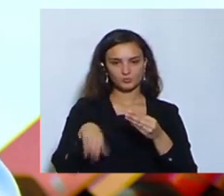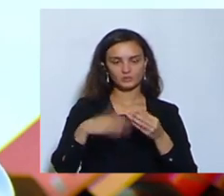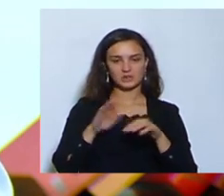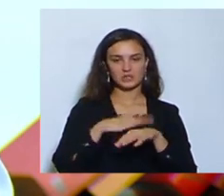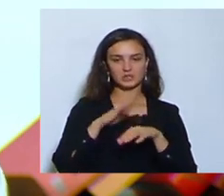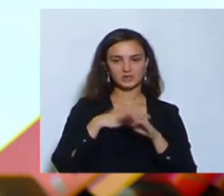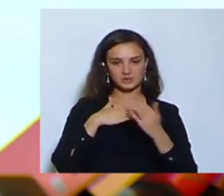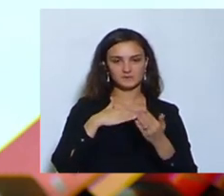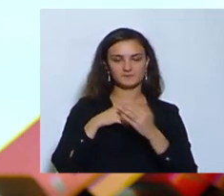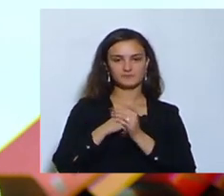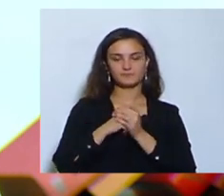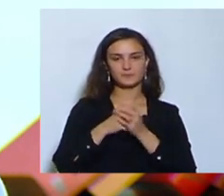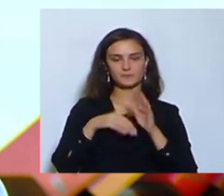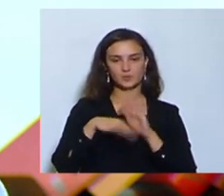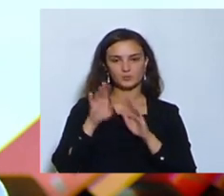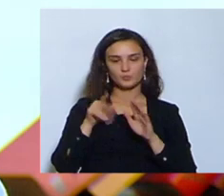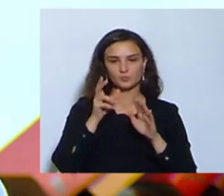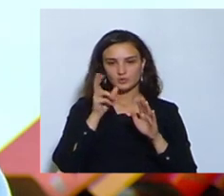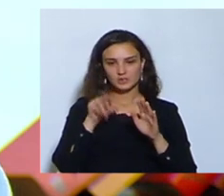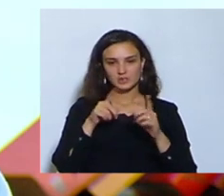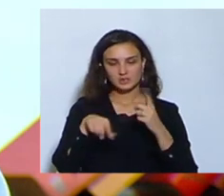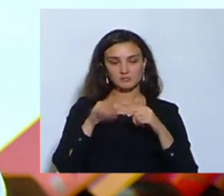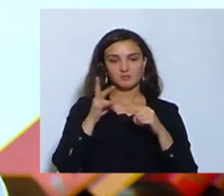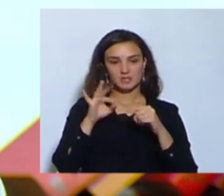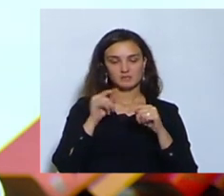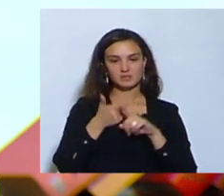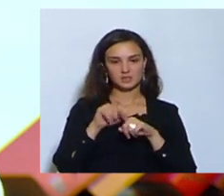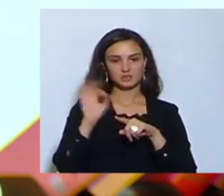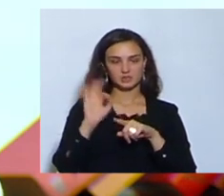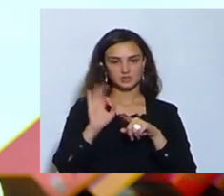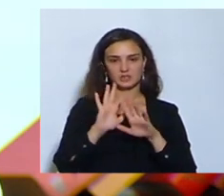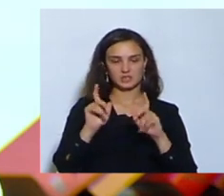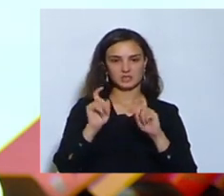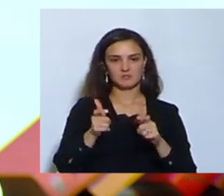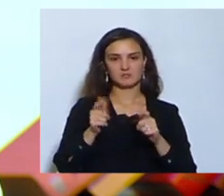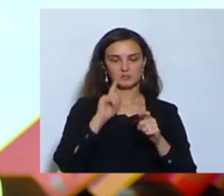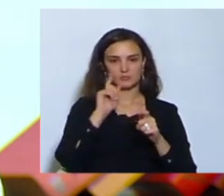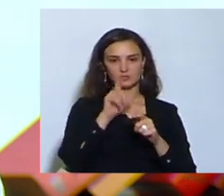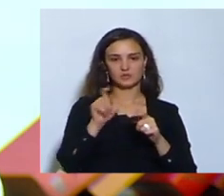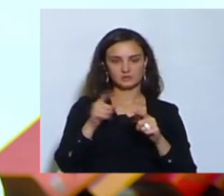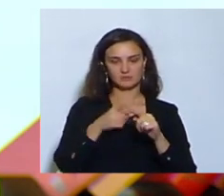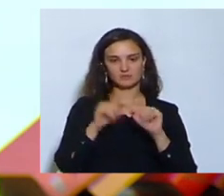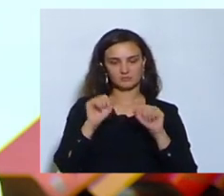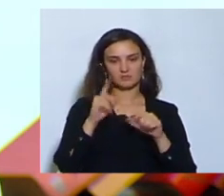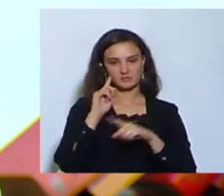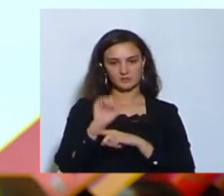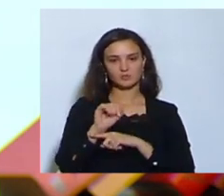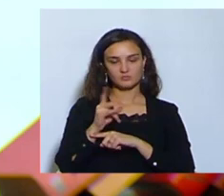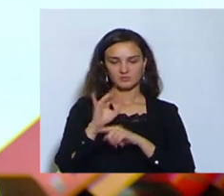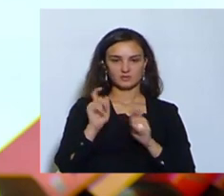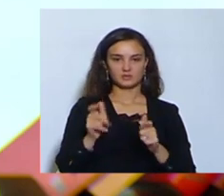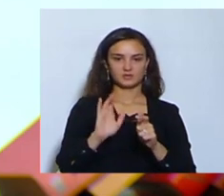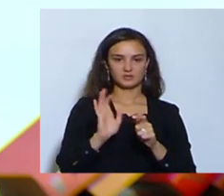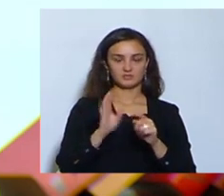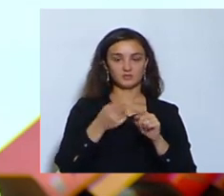ესეთი უშენოდ, ვთქვათ, უფრო მოწყენილები ვარ. თუმცა ძალიან ხშირად არ ეთანხმებიან მოზარდებამ, შეიძლება თავი დაუქნოს, მაგრამ არ